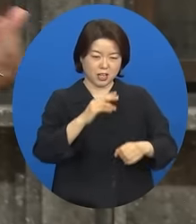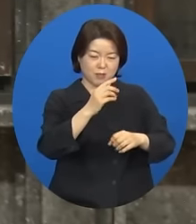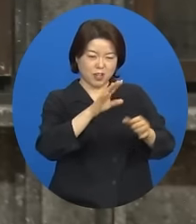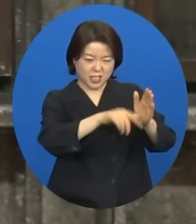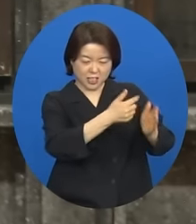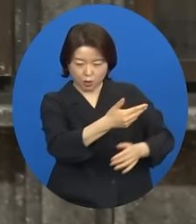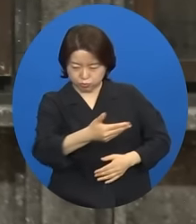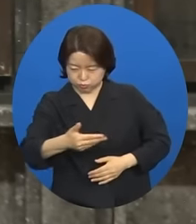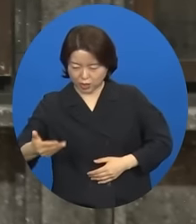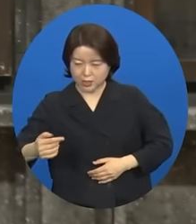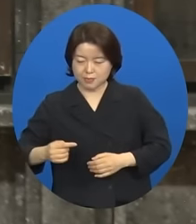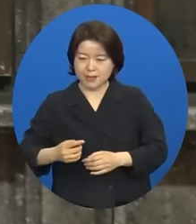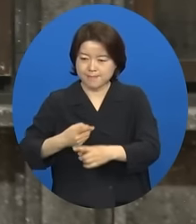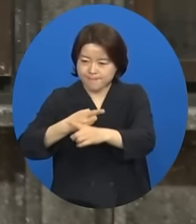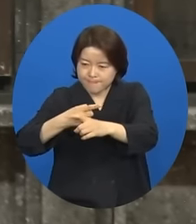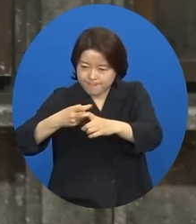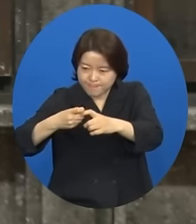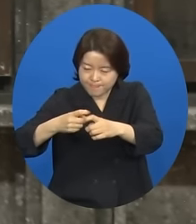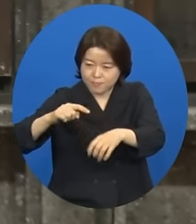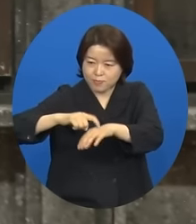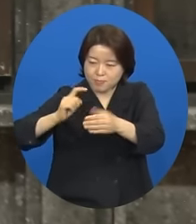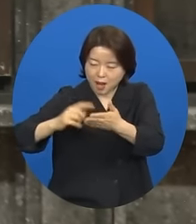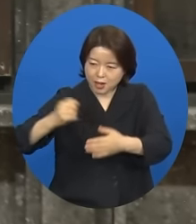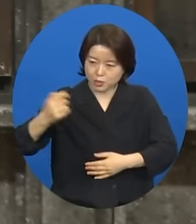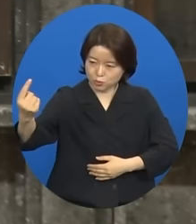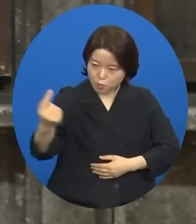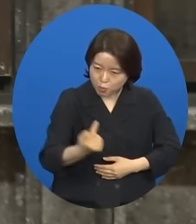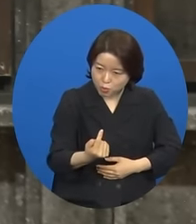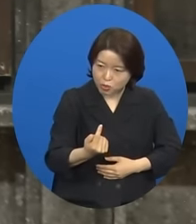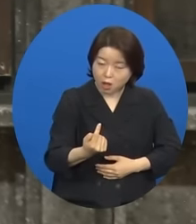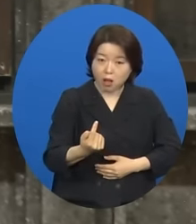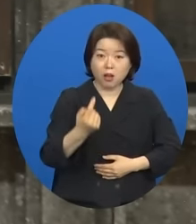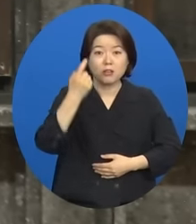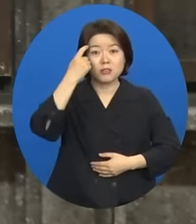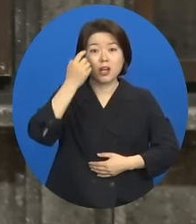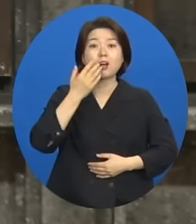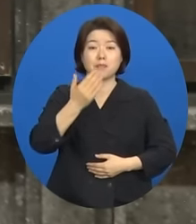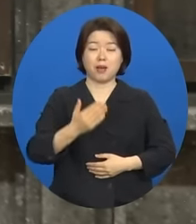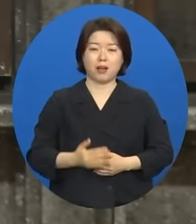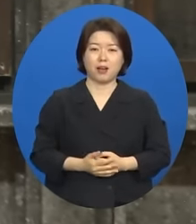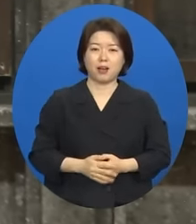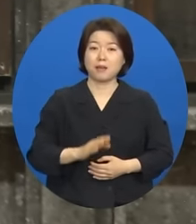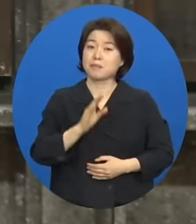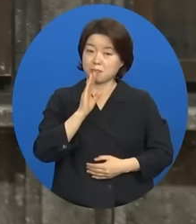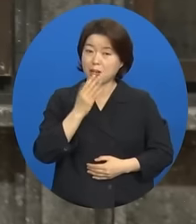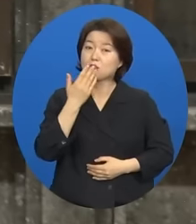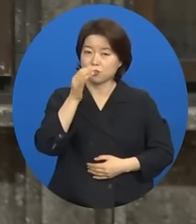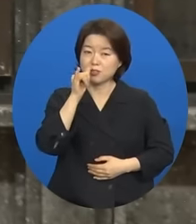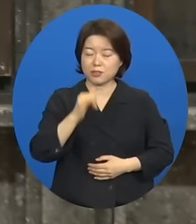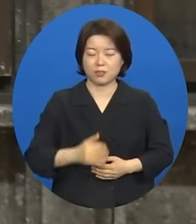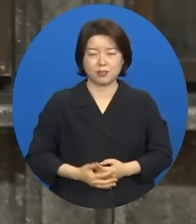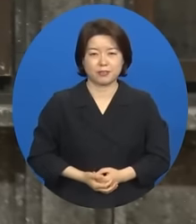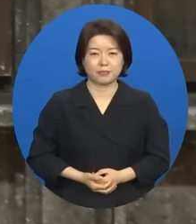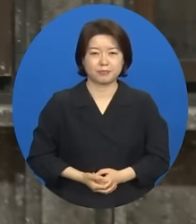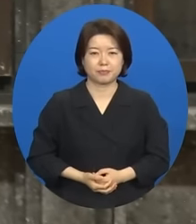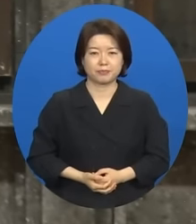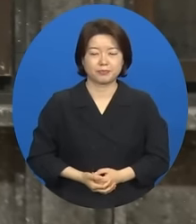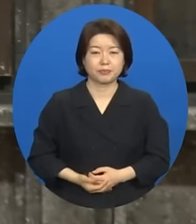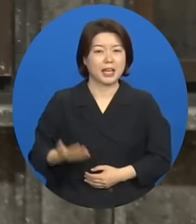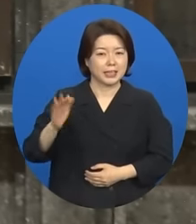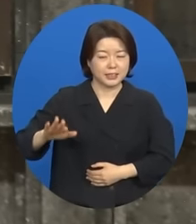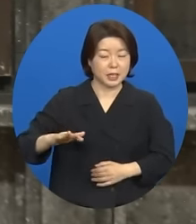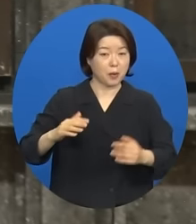지금 부하를 끌고 오고 있구나. 이렇게 해석을 해도 전혀 문제는 되지 않습니다. 맞는 얘기가 될 수 있어요. 맞는 해석이 될 수도 있습니다.